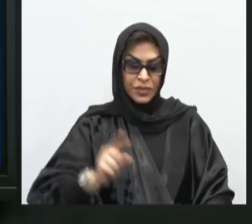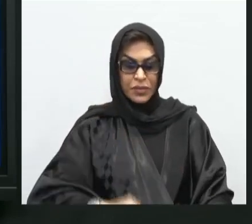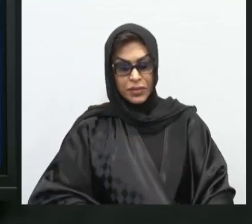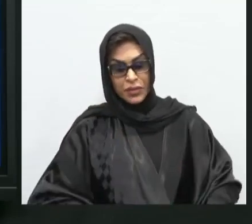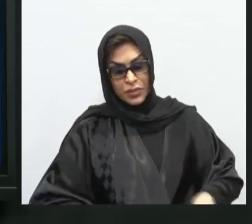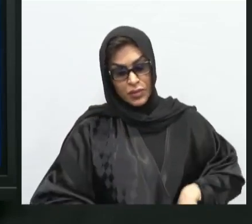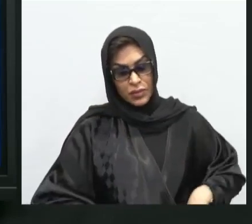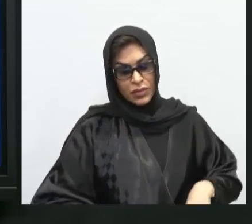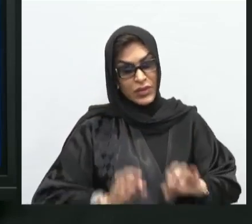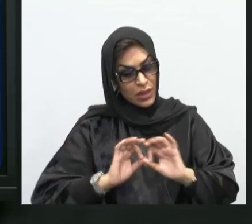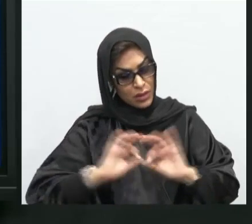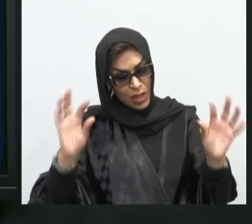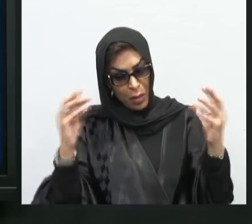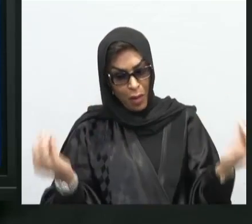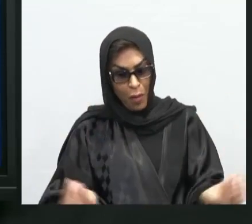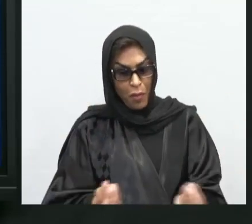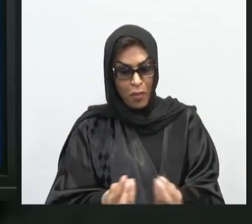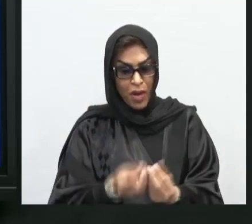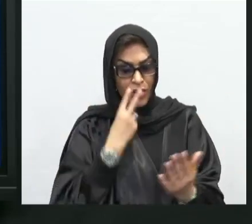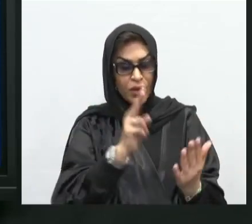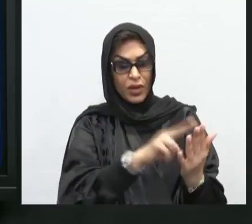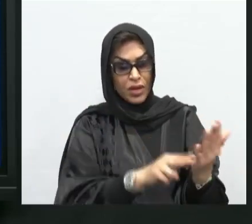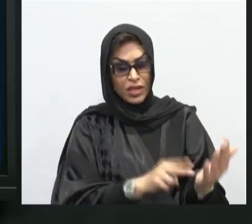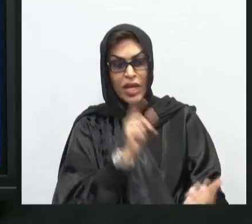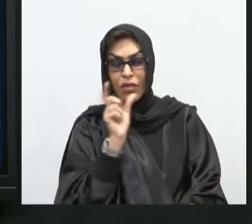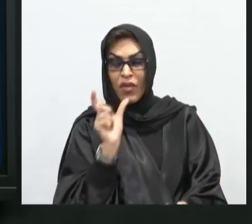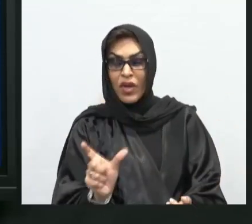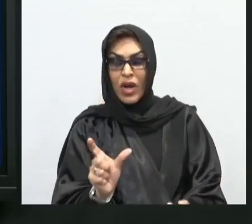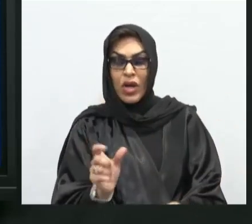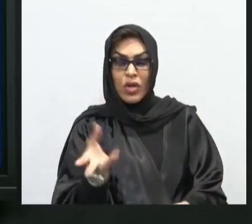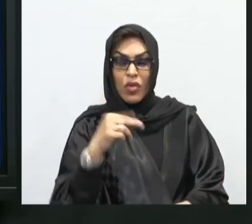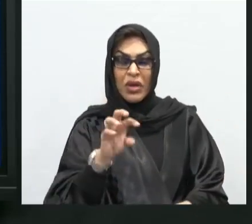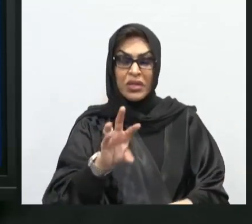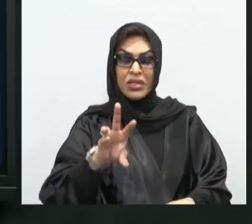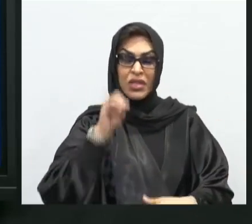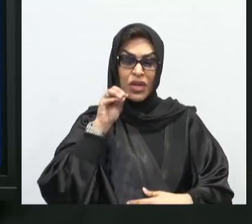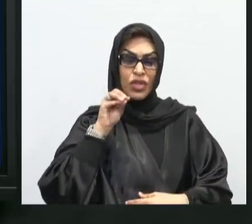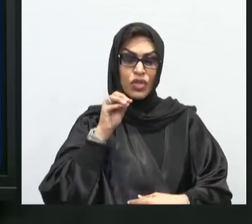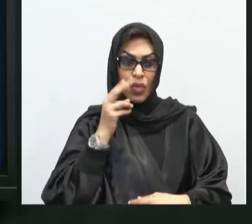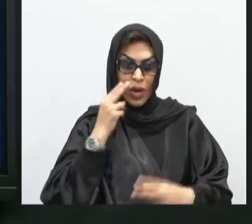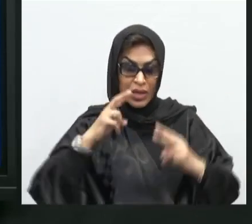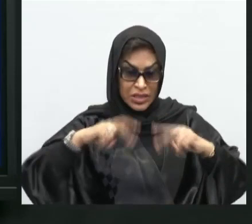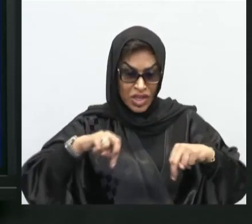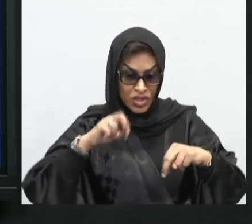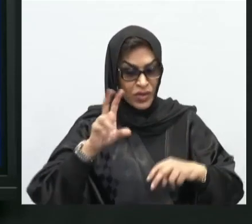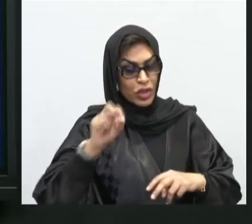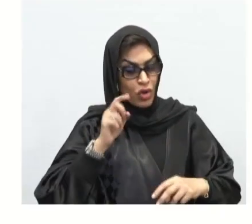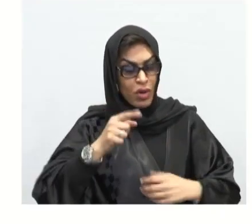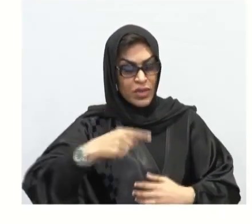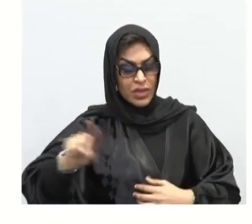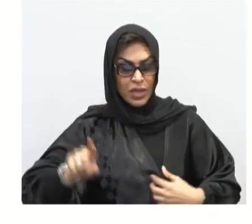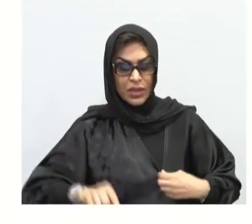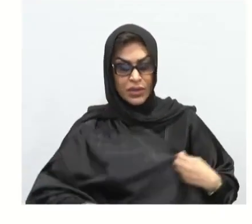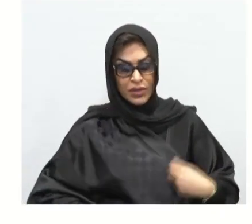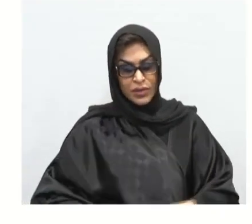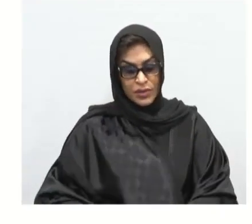المفردات ننطلق واياكم لقراءه هذه المفردات ثم بعد ذلك نستكشف الاجابه الصحيحه